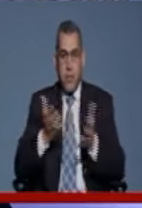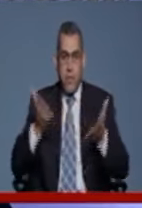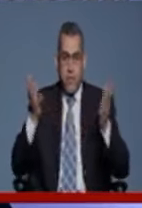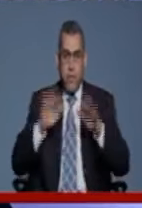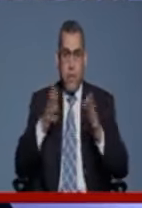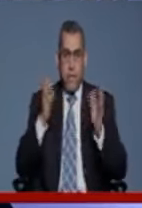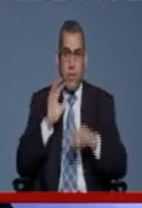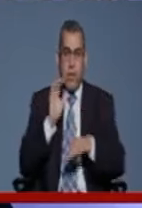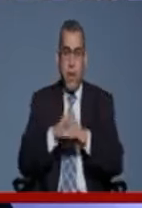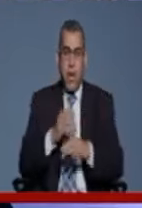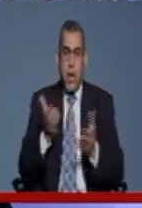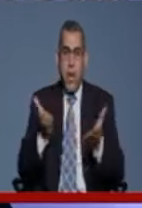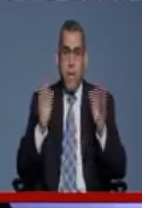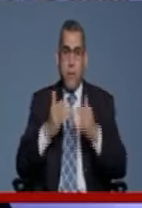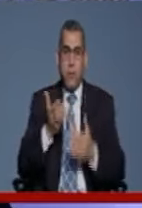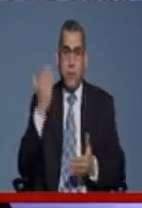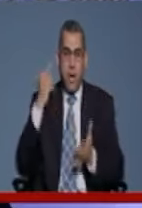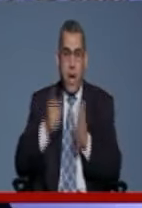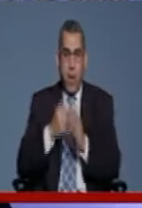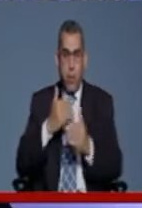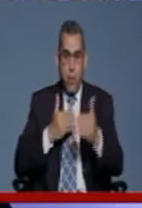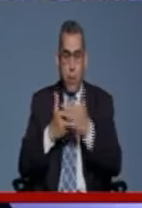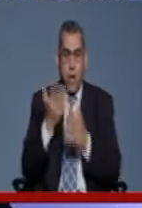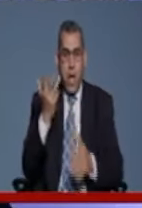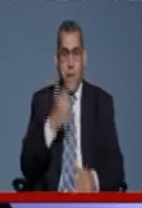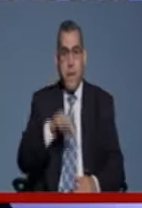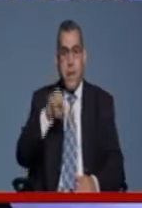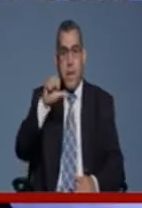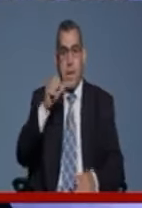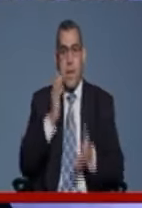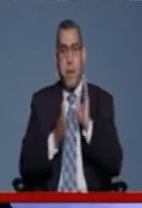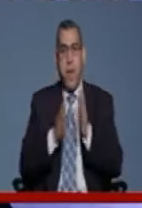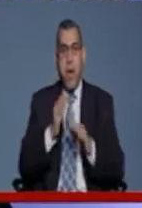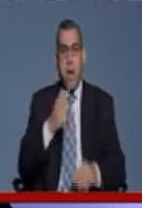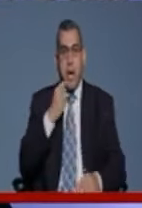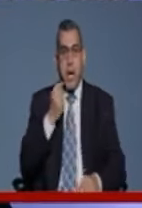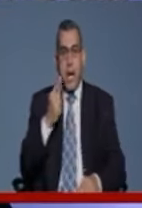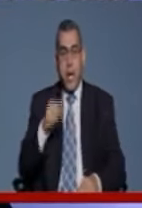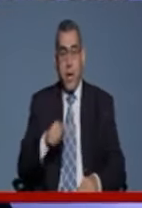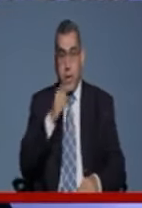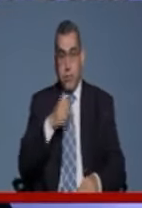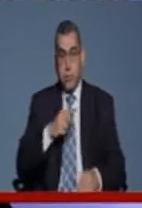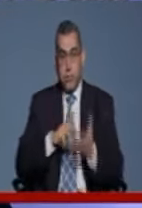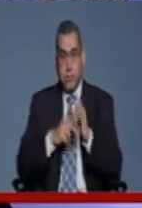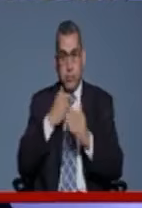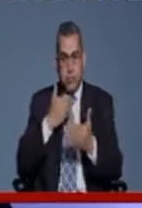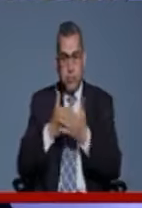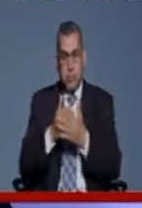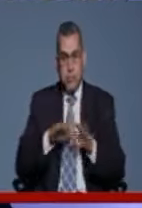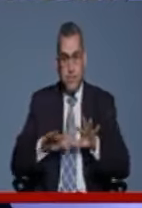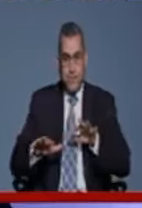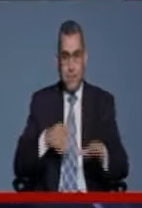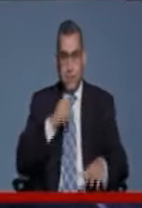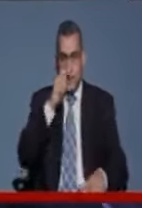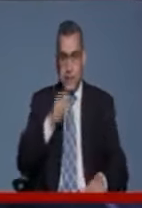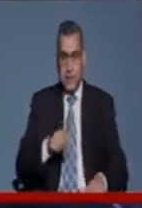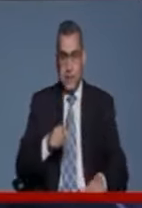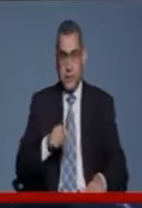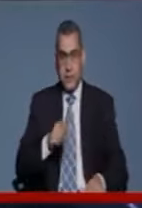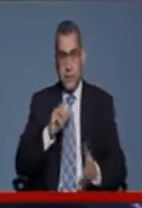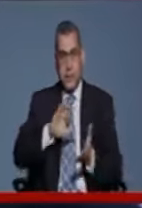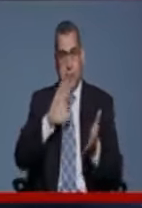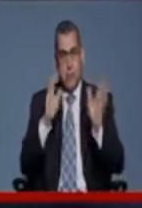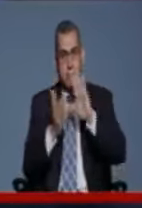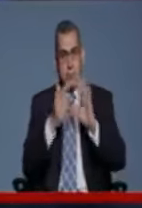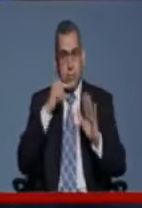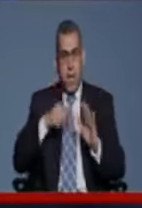المسبوقة والتي قاربت قيمتها 9 مليار جنيه تصاعداً ملحوظاً في حركتها، انعكاساً للاضطرابات